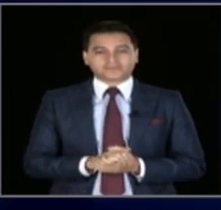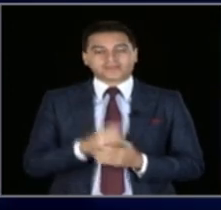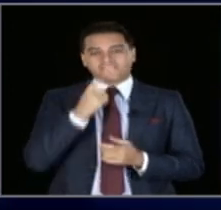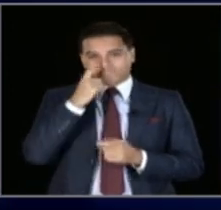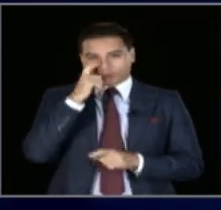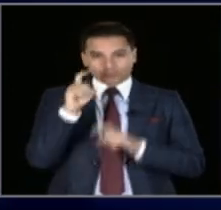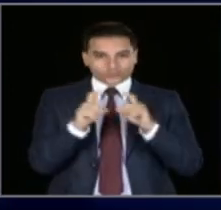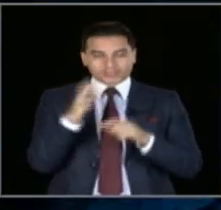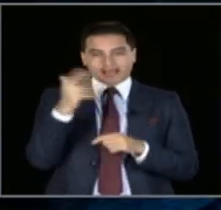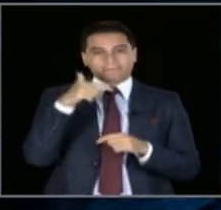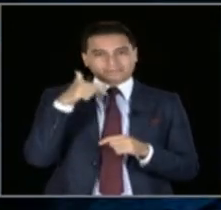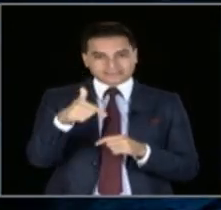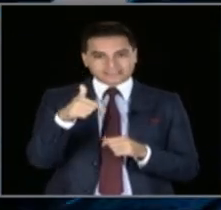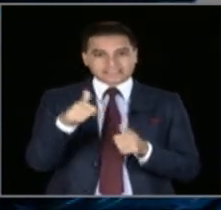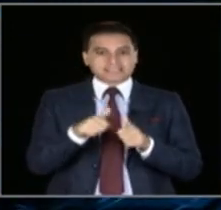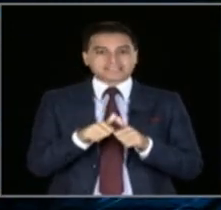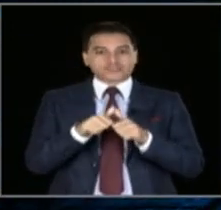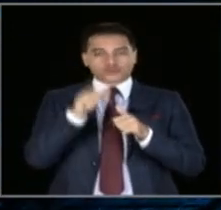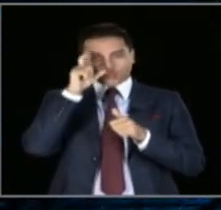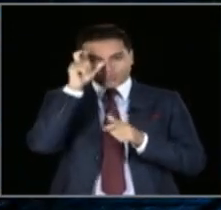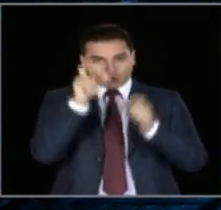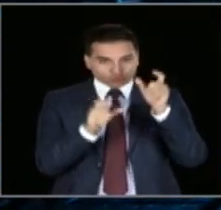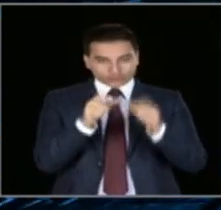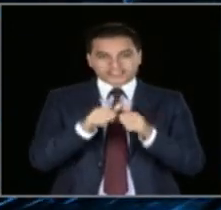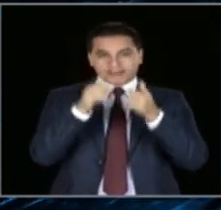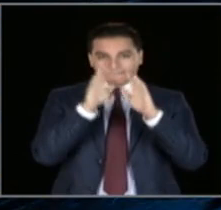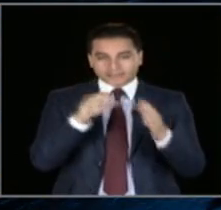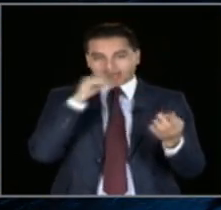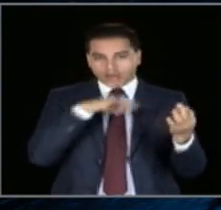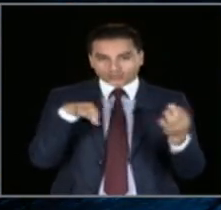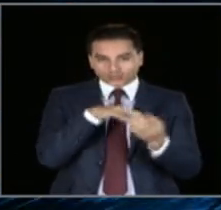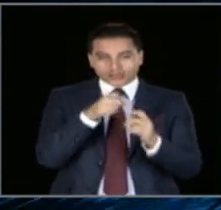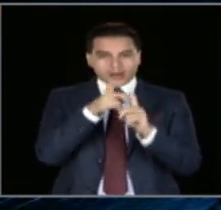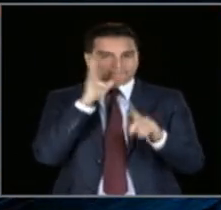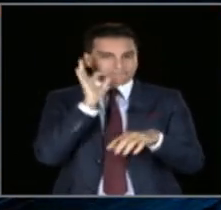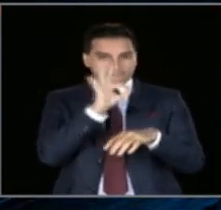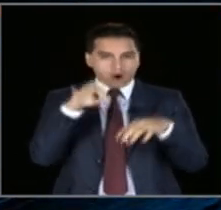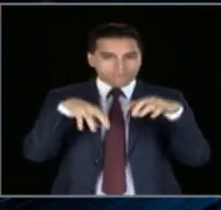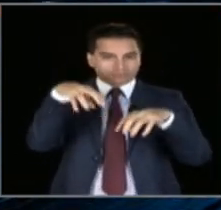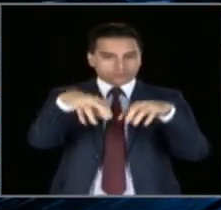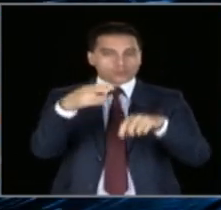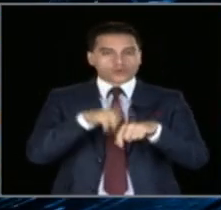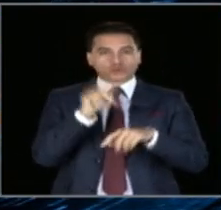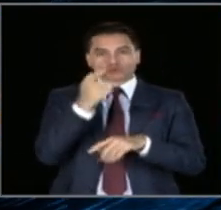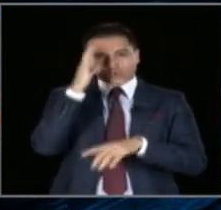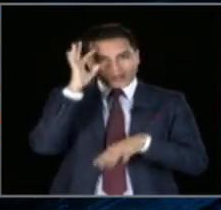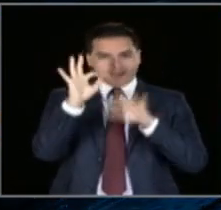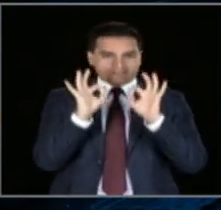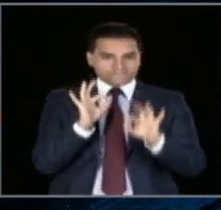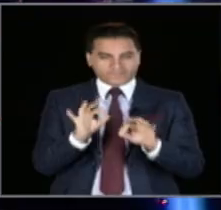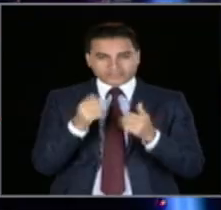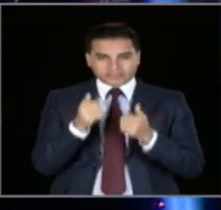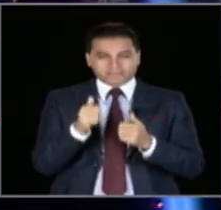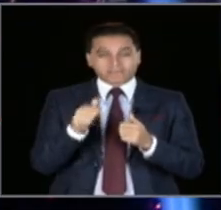فقرة الفنون 6 أسئلة، صورة وشخصية، سينما ومسرح، أغاني وموسيقى، لوحات ومعالم، وسرعة